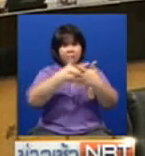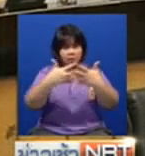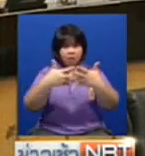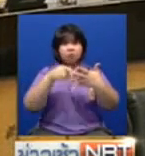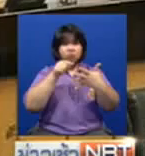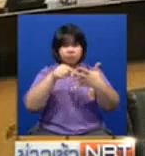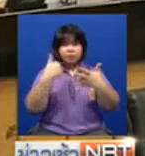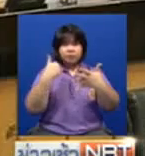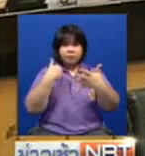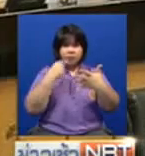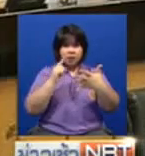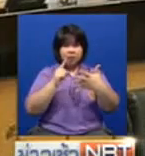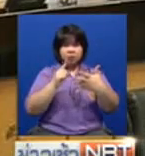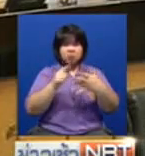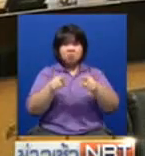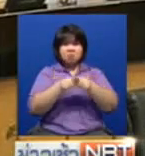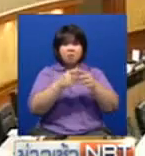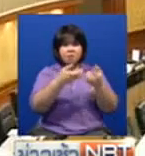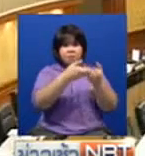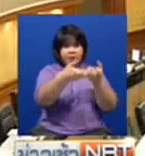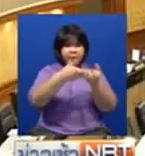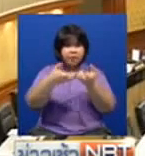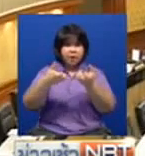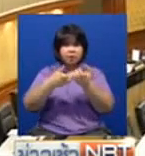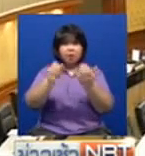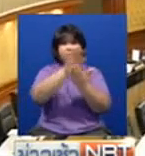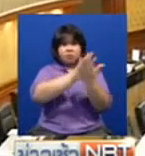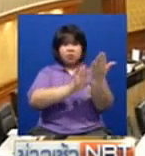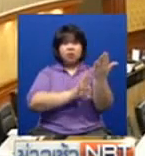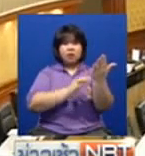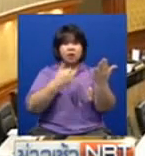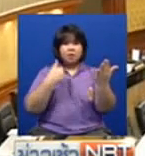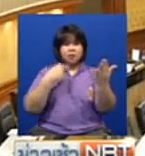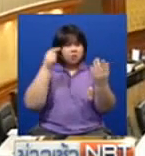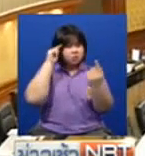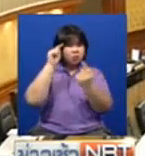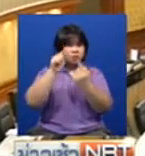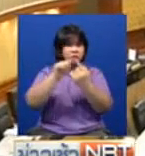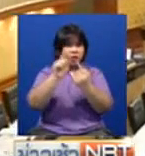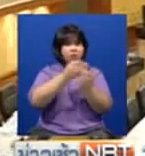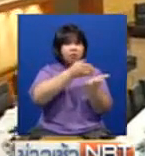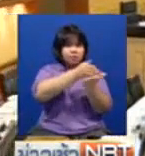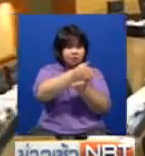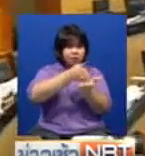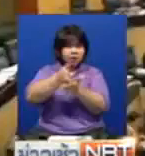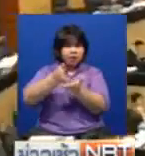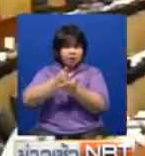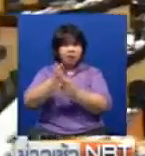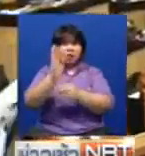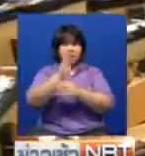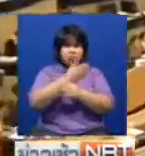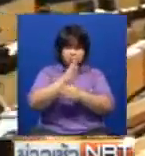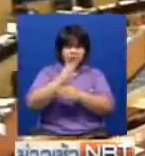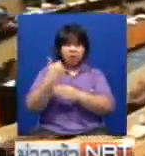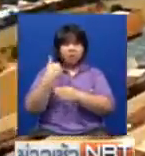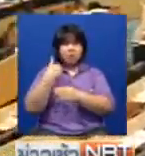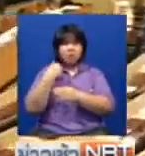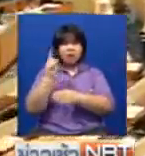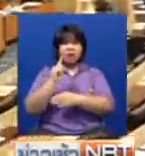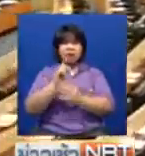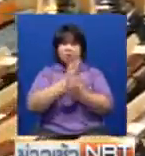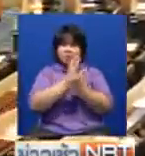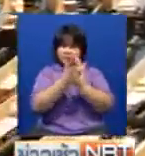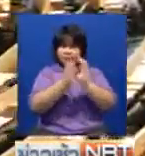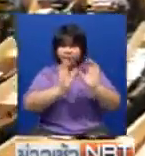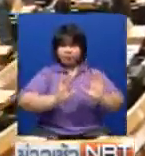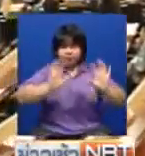อบการให้มีความเป็เอกภาพในระดับชาติมุงเน้นทั้งในเชิงสาขาธุรกิจและเชิงพื้ที่โดยบริญนาการทั้งภา